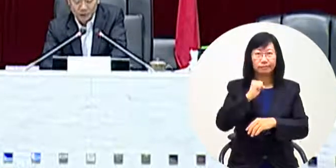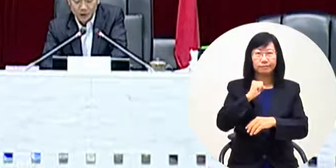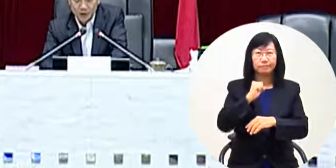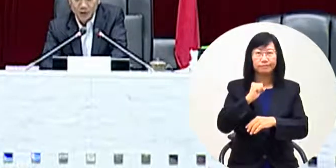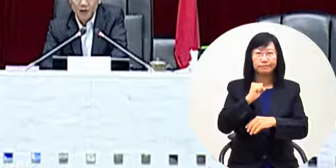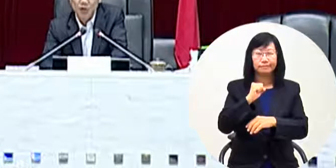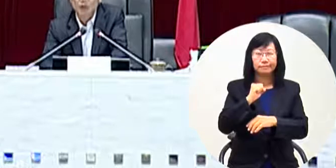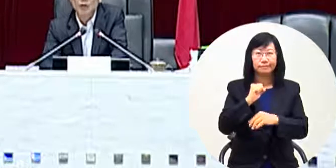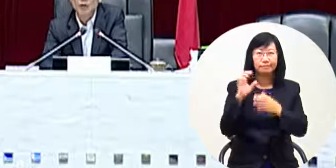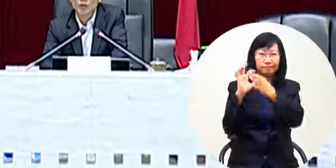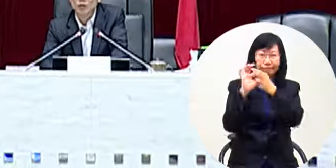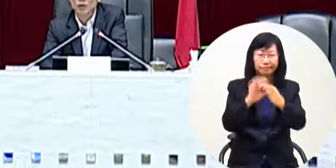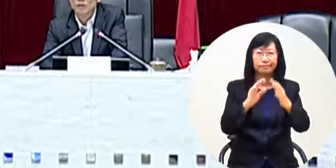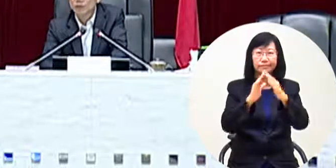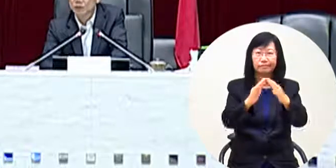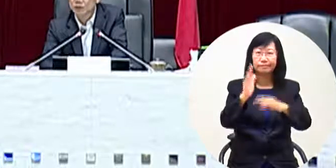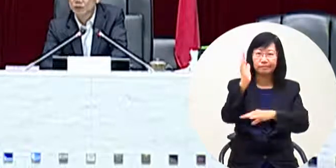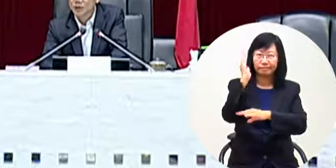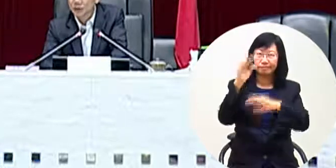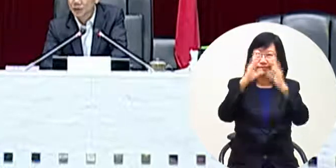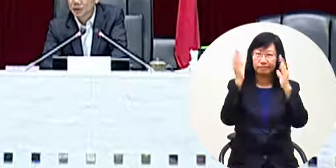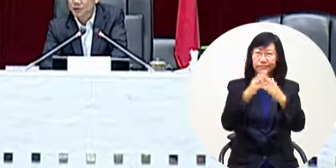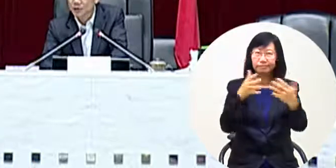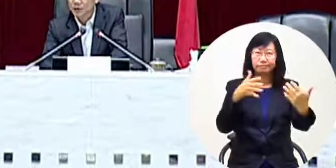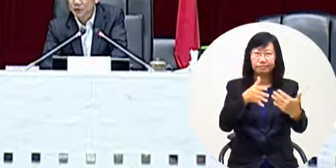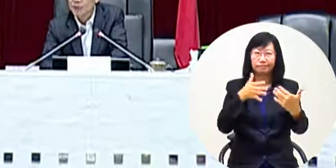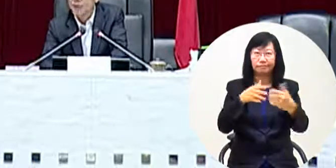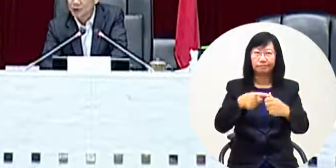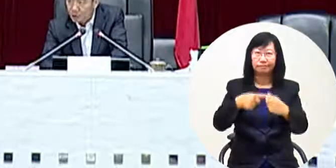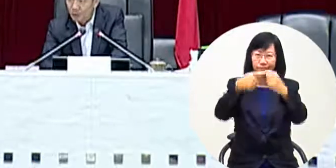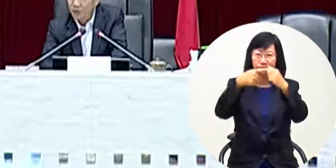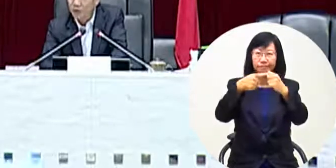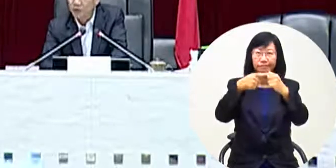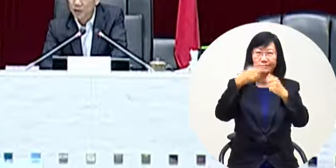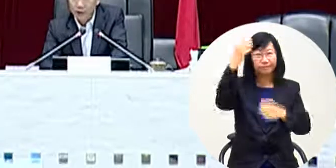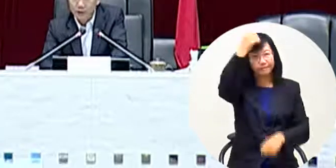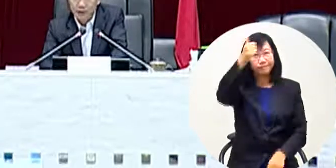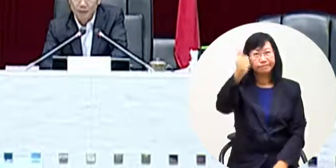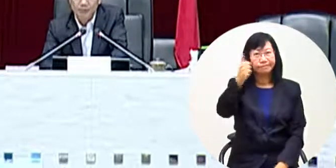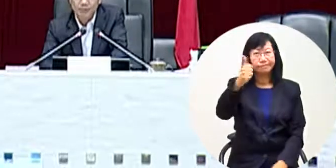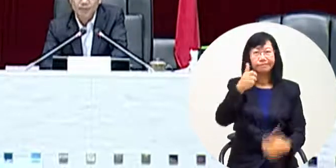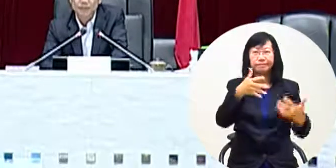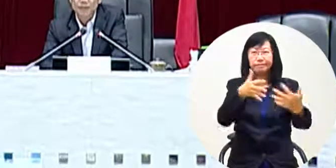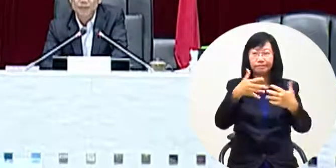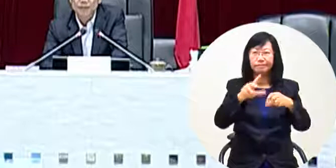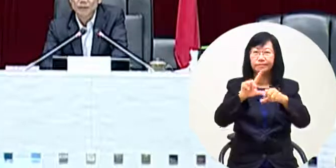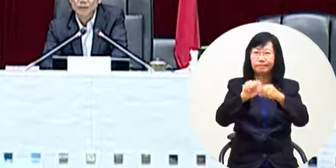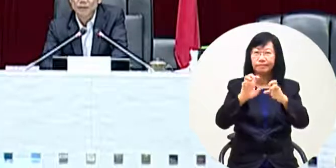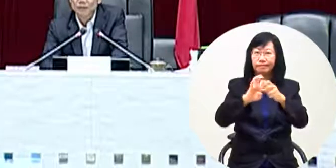执行，第一位由郑光峰议员执行，时间45分钟。好，谢谢。